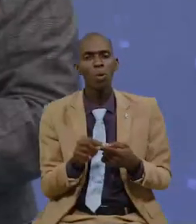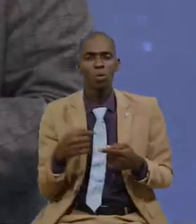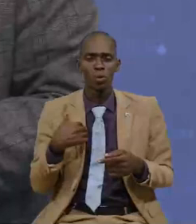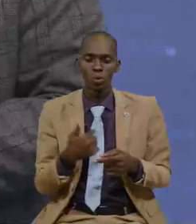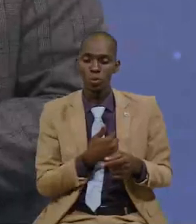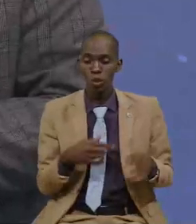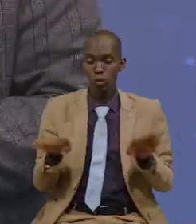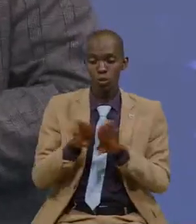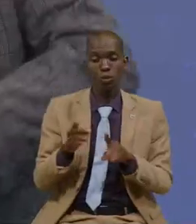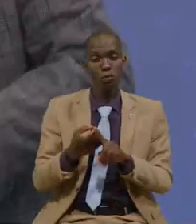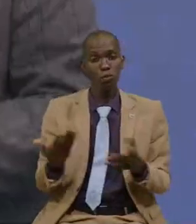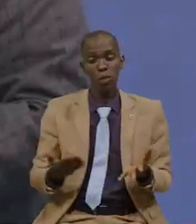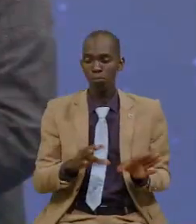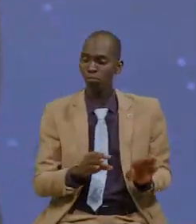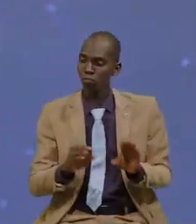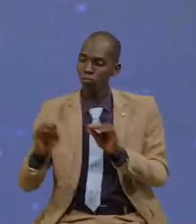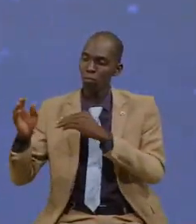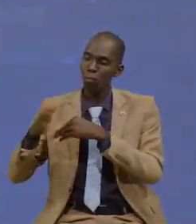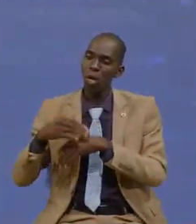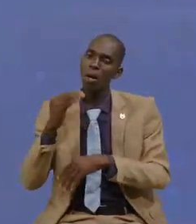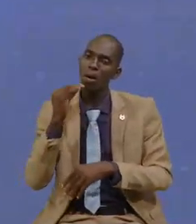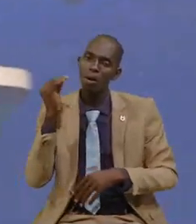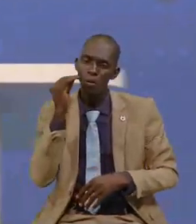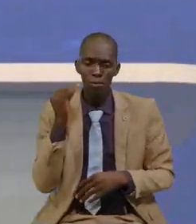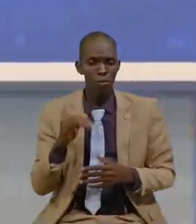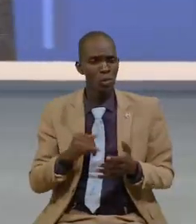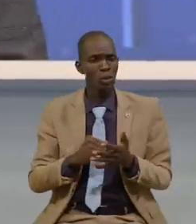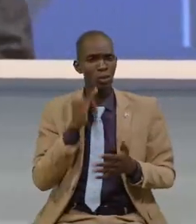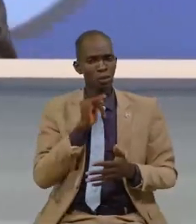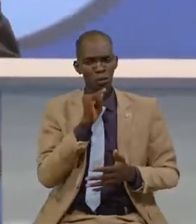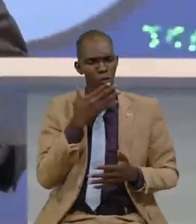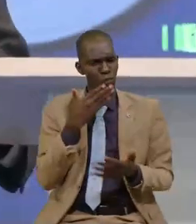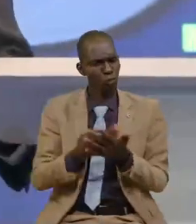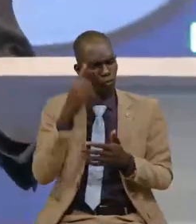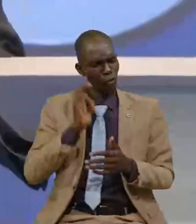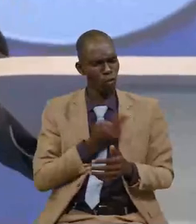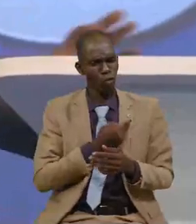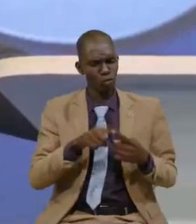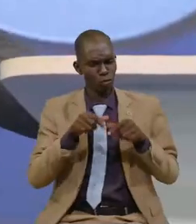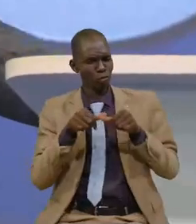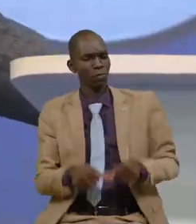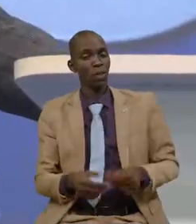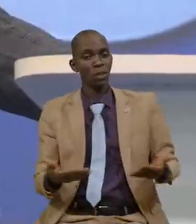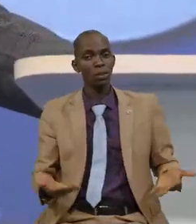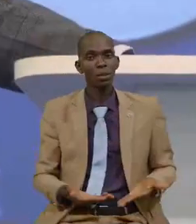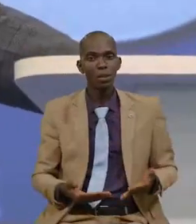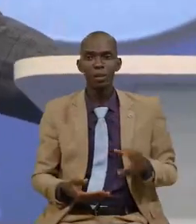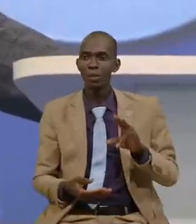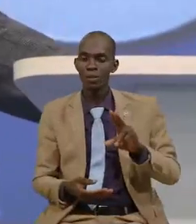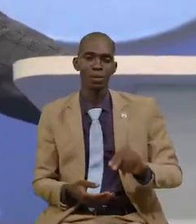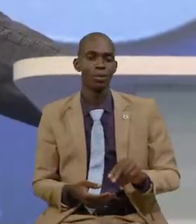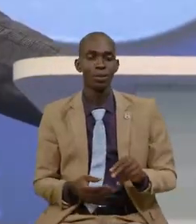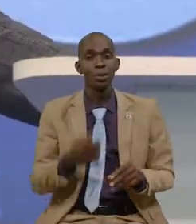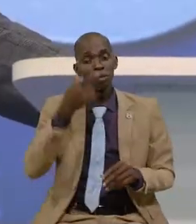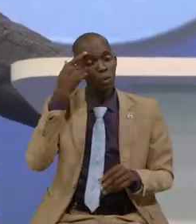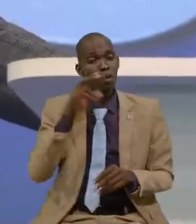Mais pourquoi on quitte ici et puis on retourne chez nous? N'est-ce pas bon de rester ici? Non, parce que